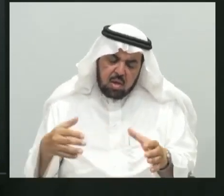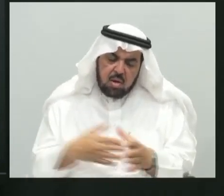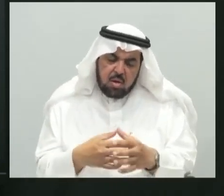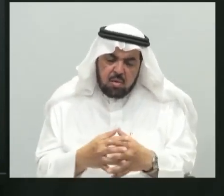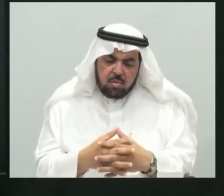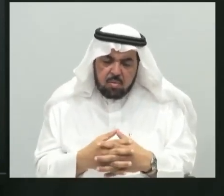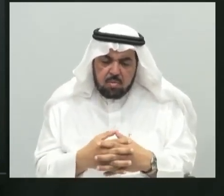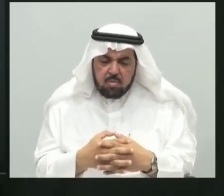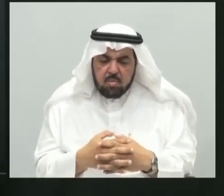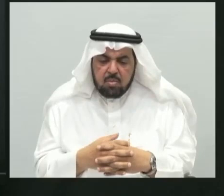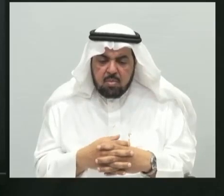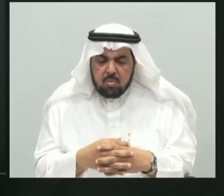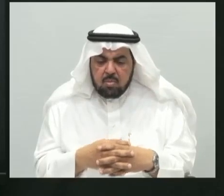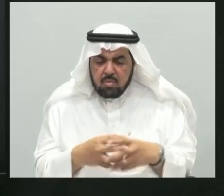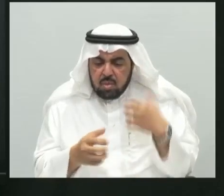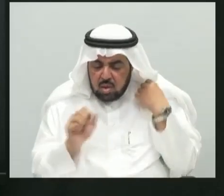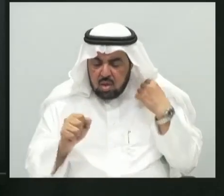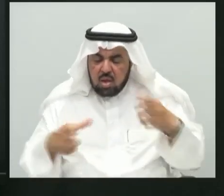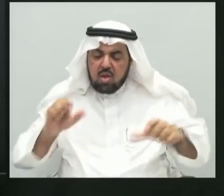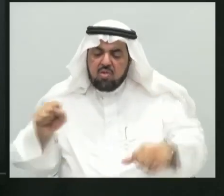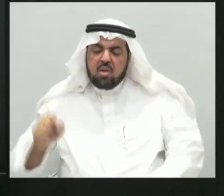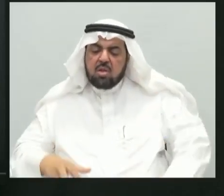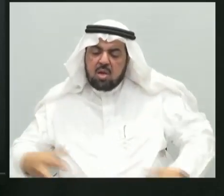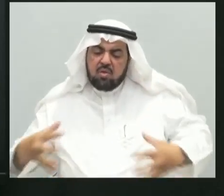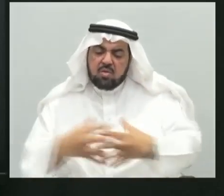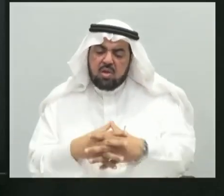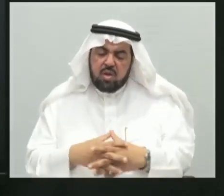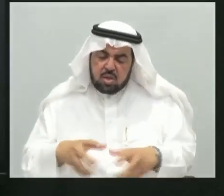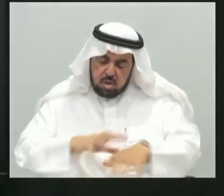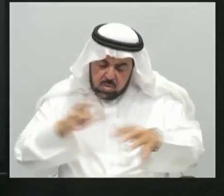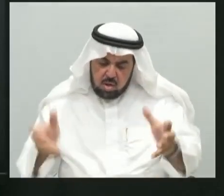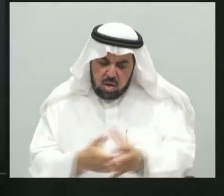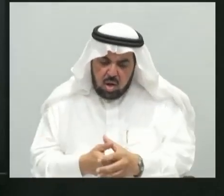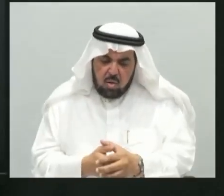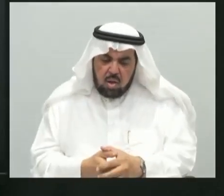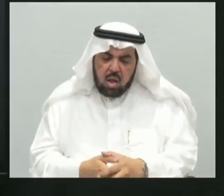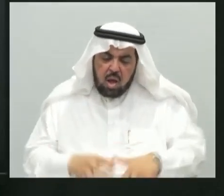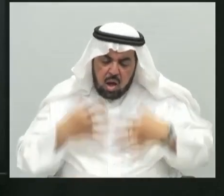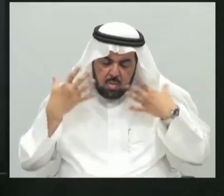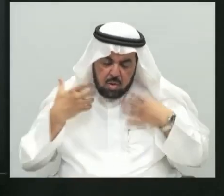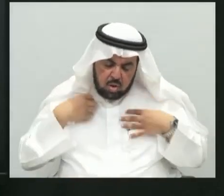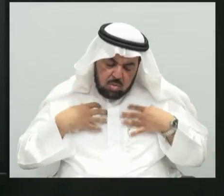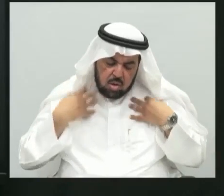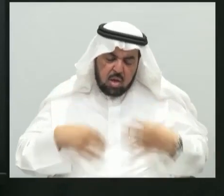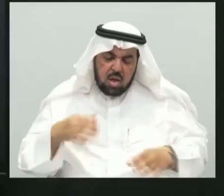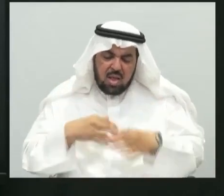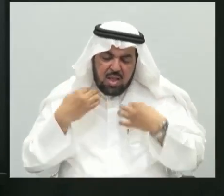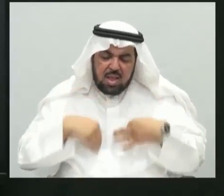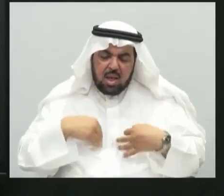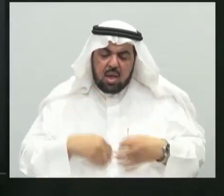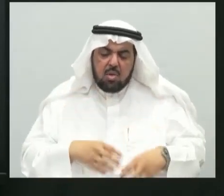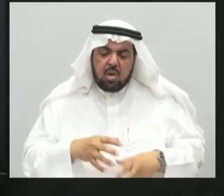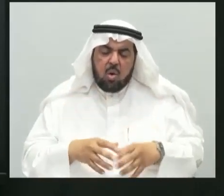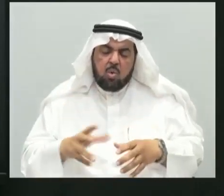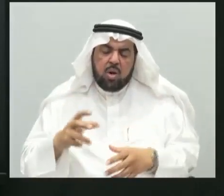نهايته ما الصفات التي تشترك فيها جميع الرخويات نلاحظ لها عباءه تحيط بضاء الداخليه وتكون الصدفه